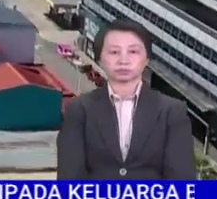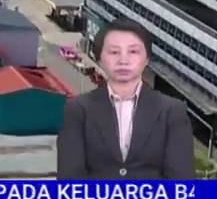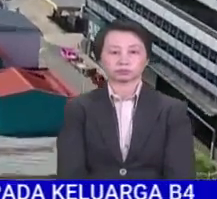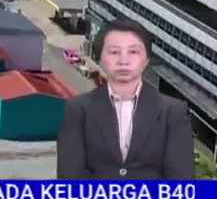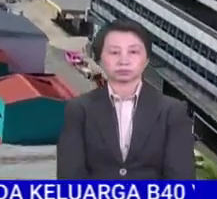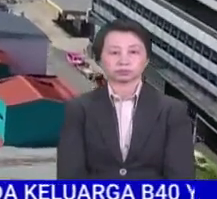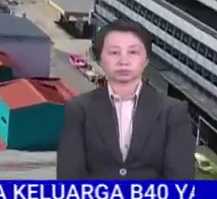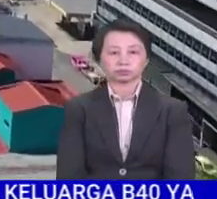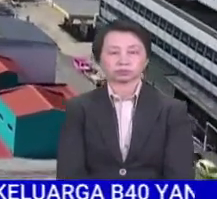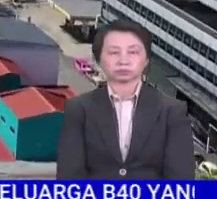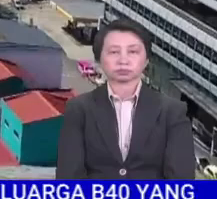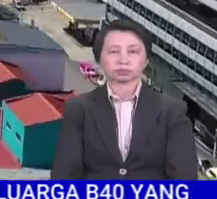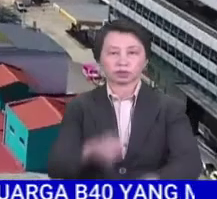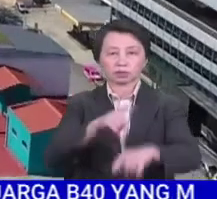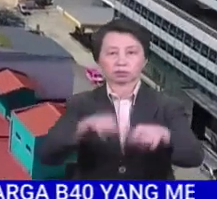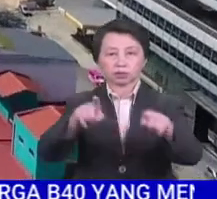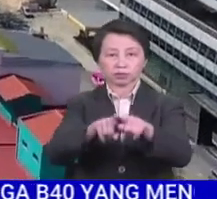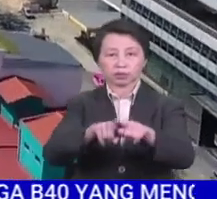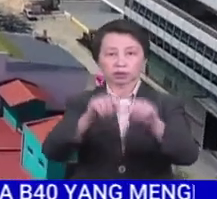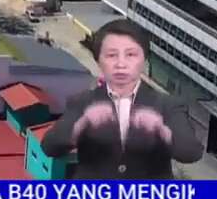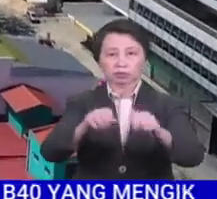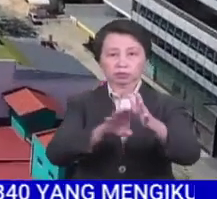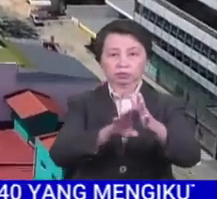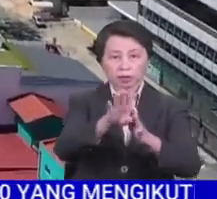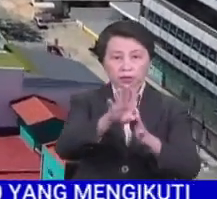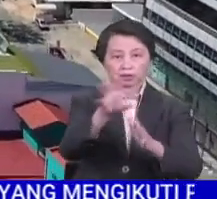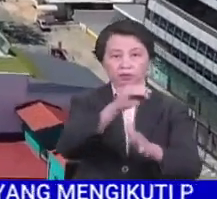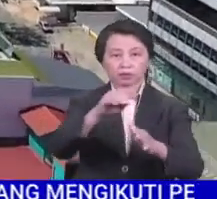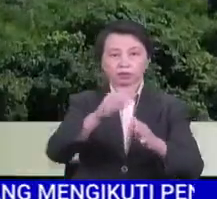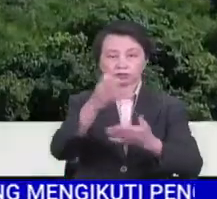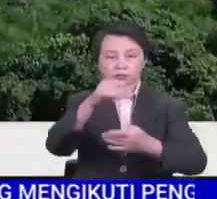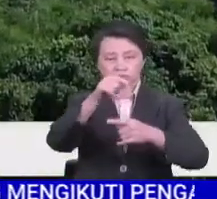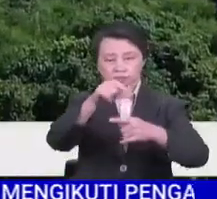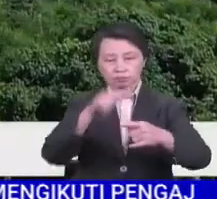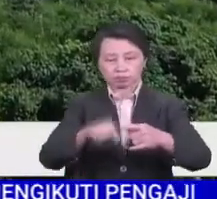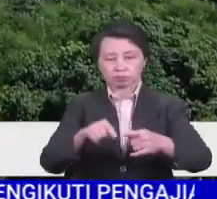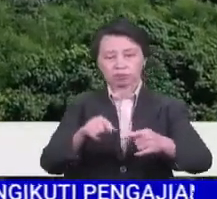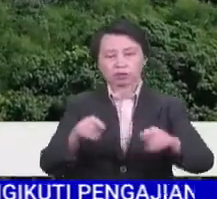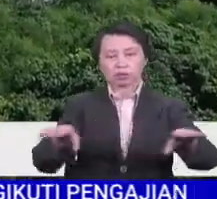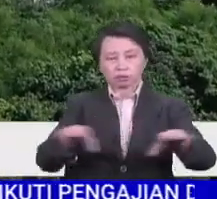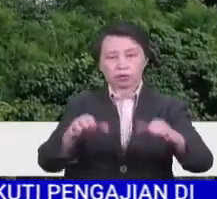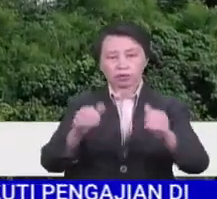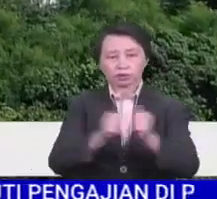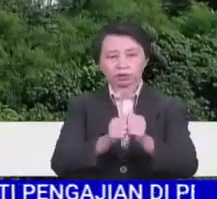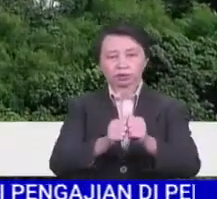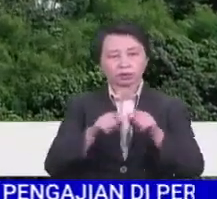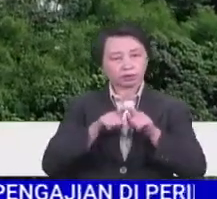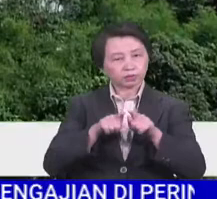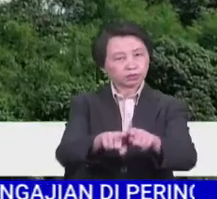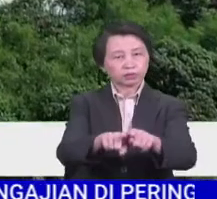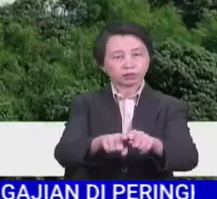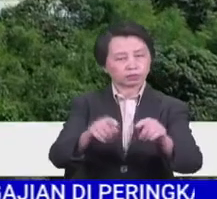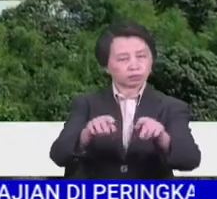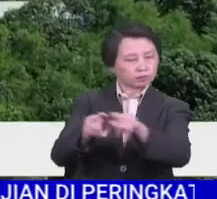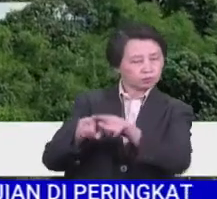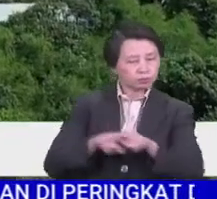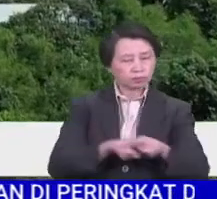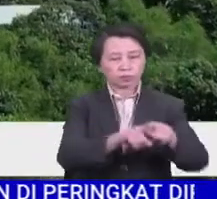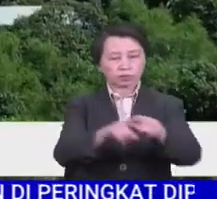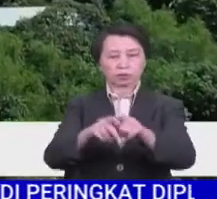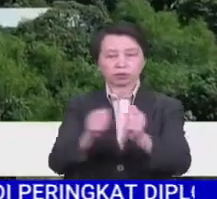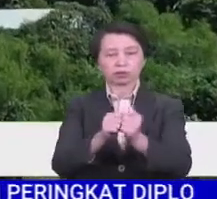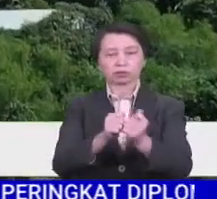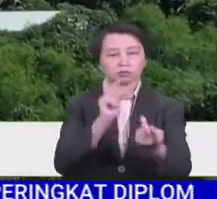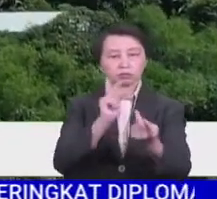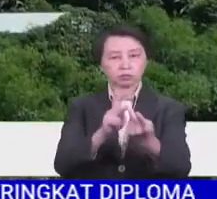dilakukan dalam masa sama moleh pembangunan dan pembahagiaan hasil dilakukan dengan lebih selari dan sama rata sesuai dengan